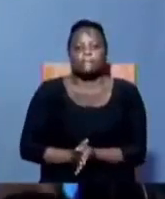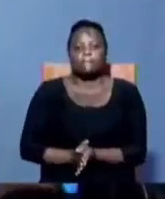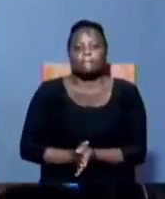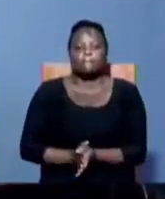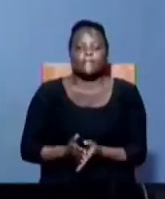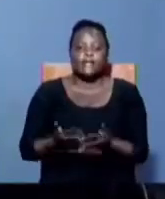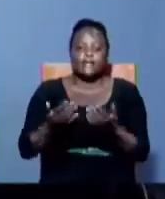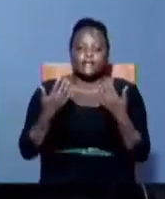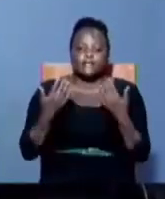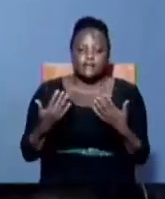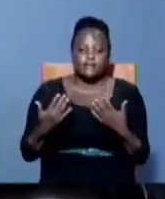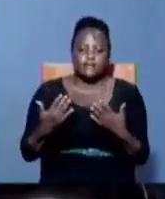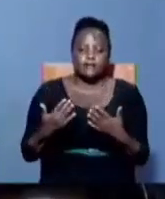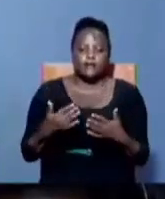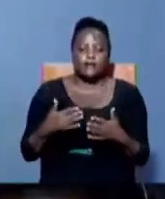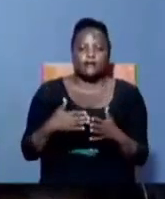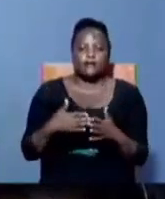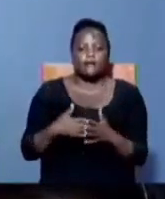sasa na hata milele.